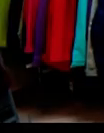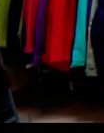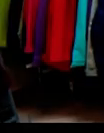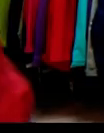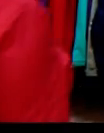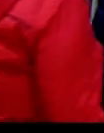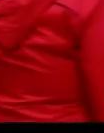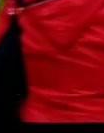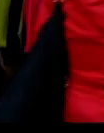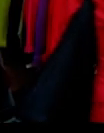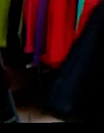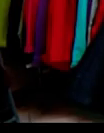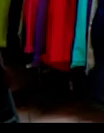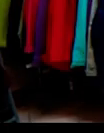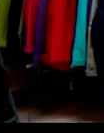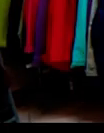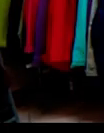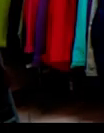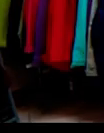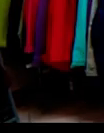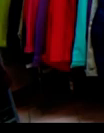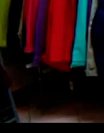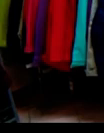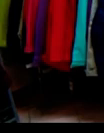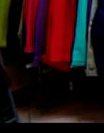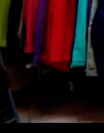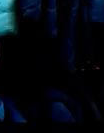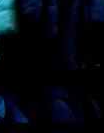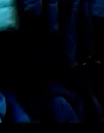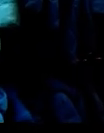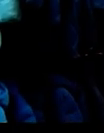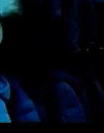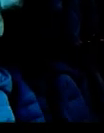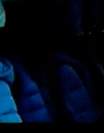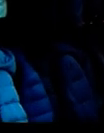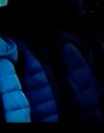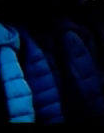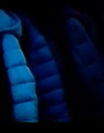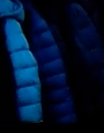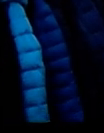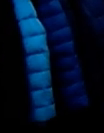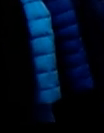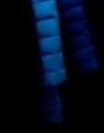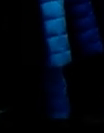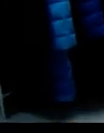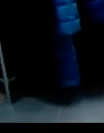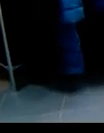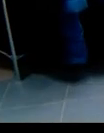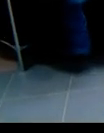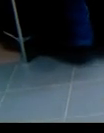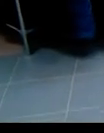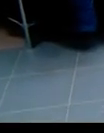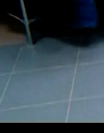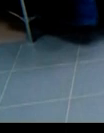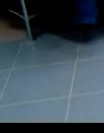Сентябрь – самое подходящее время утепляться. Большой выбор модных курток и теплых пуховиков предлагает ижевчанам уникальная